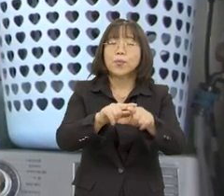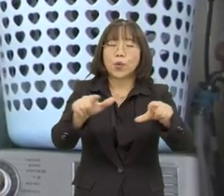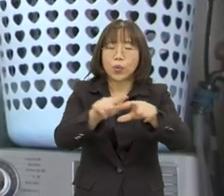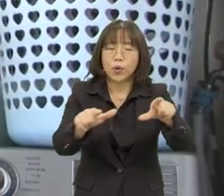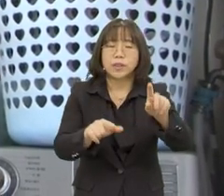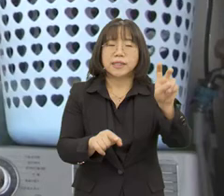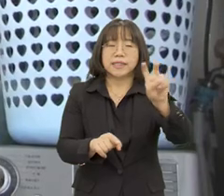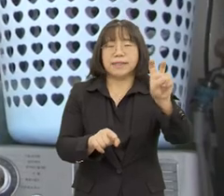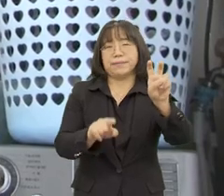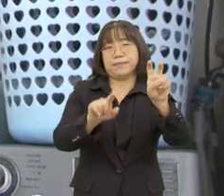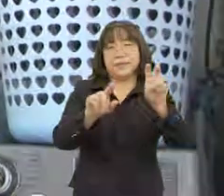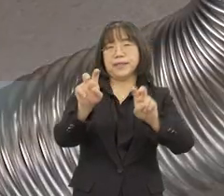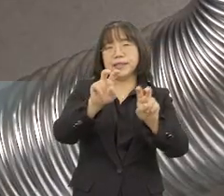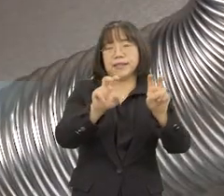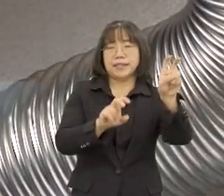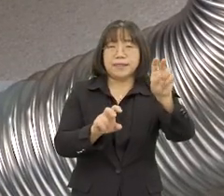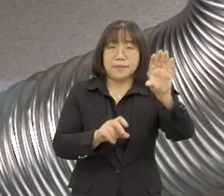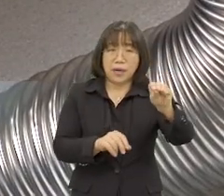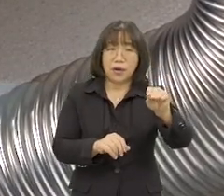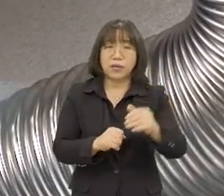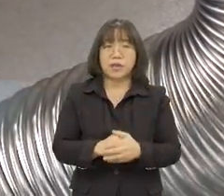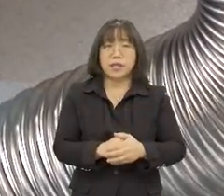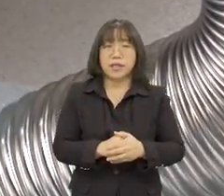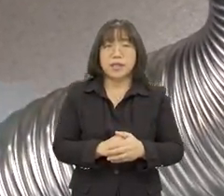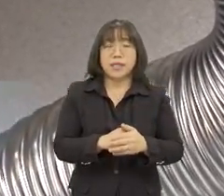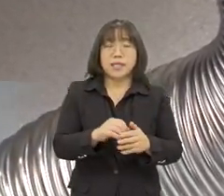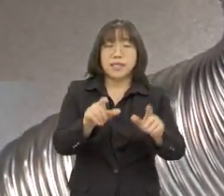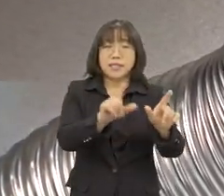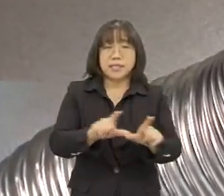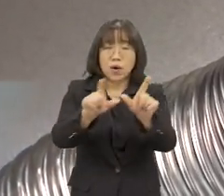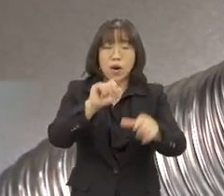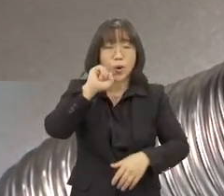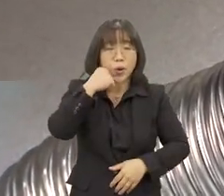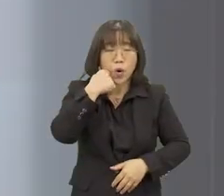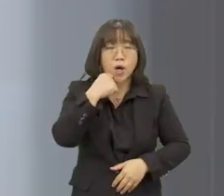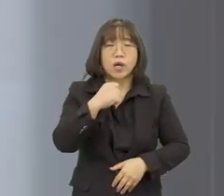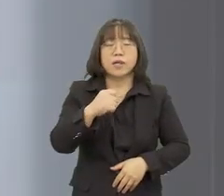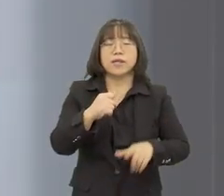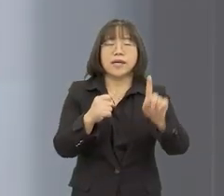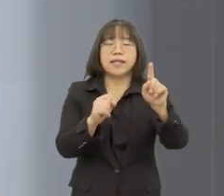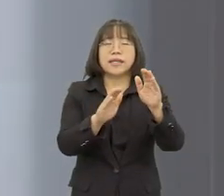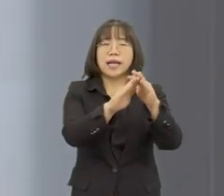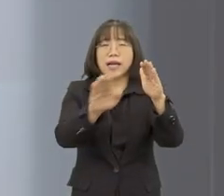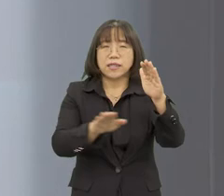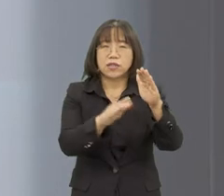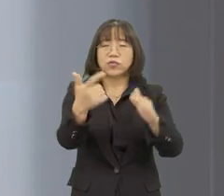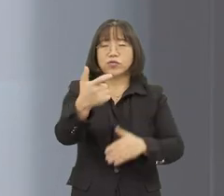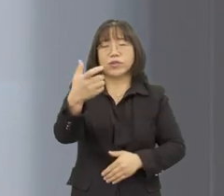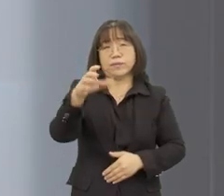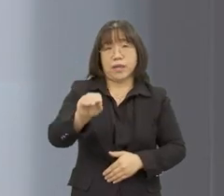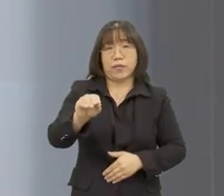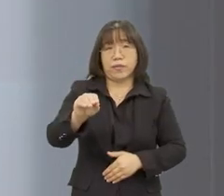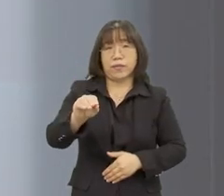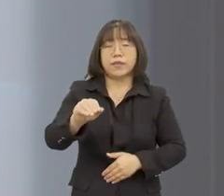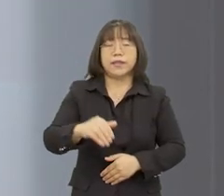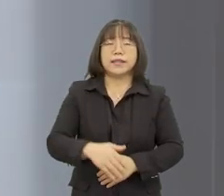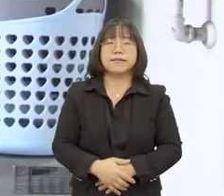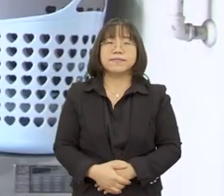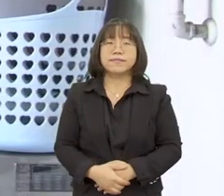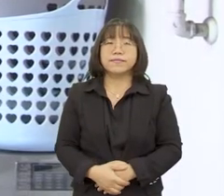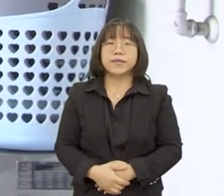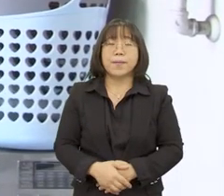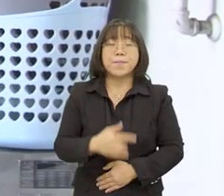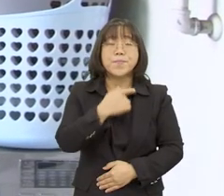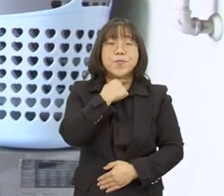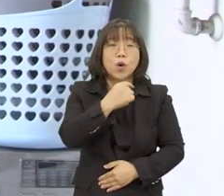일반 과정은 한 대당 20만원 저소득층은 1대당 60만 원 이며 지원금은 선착순으로 조기 마감될